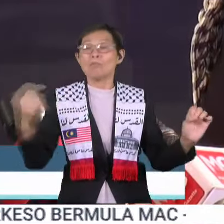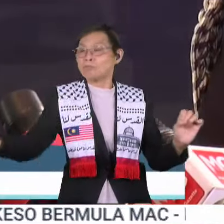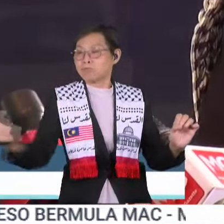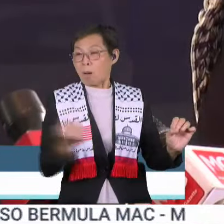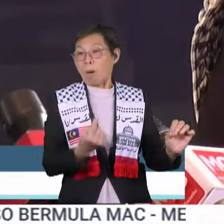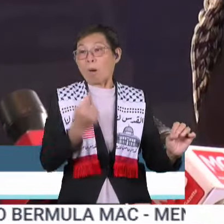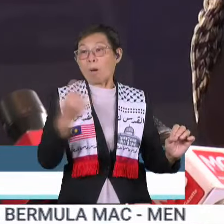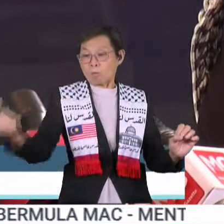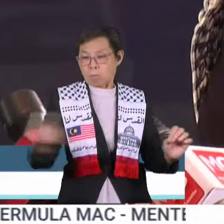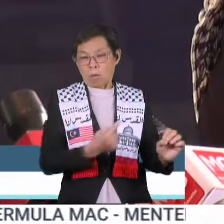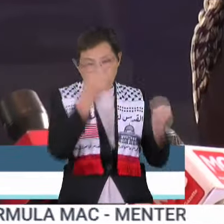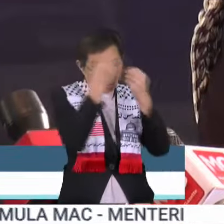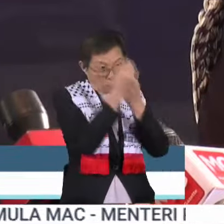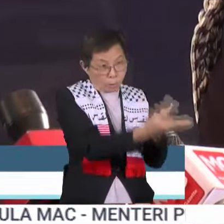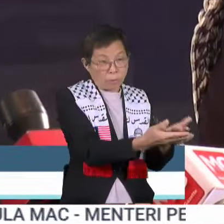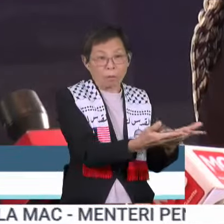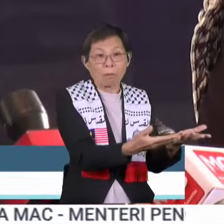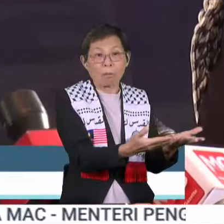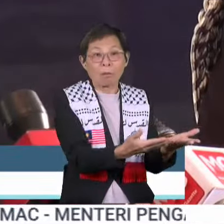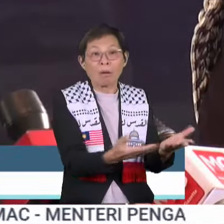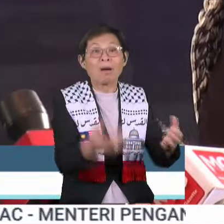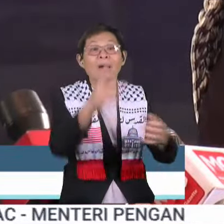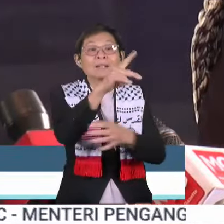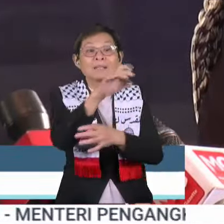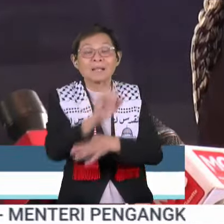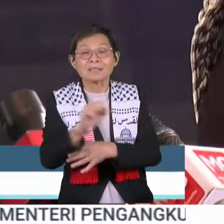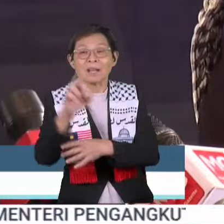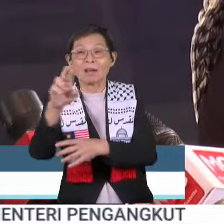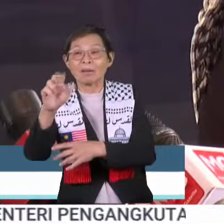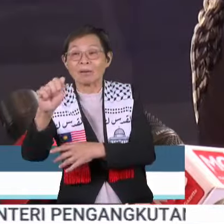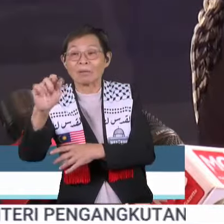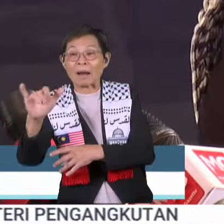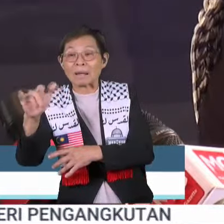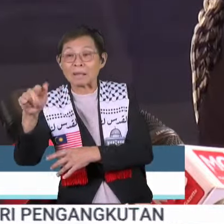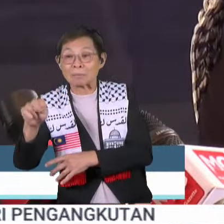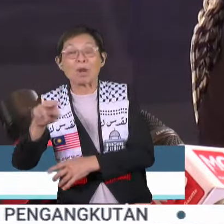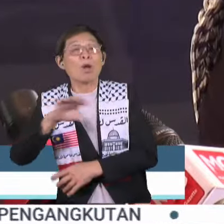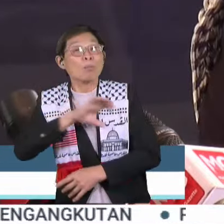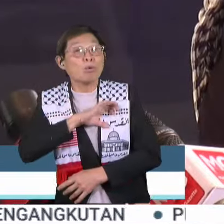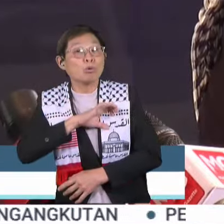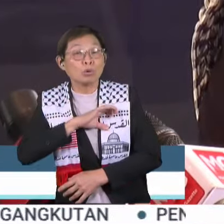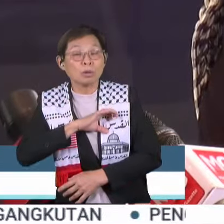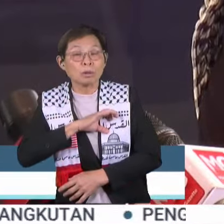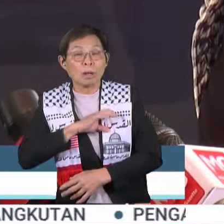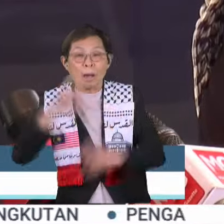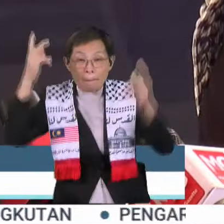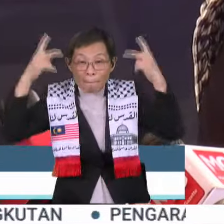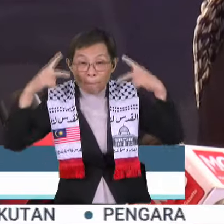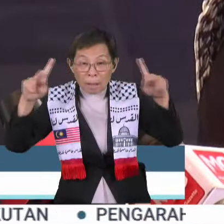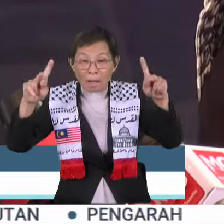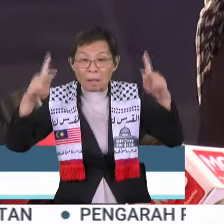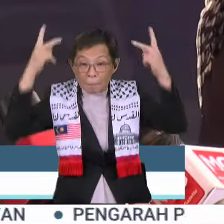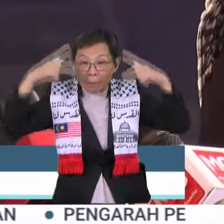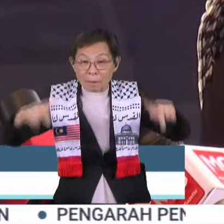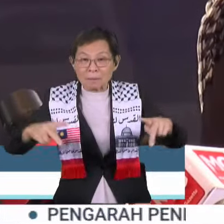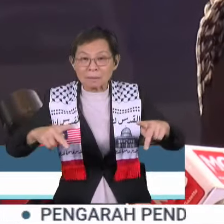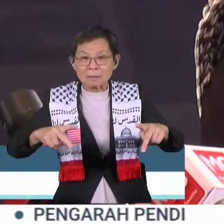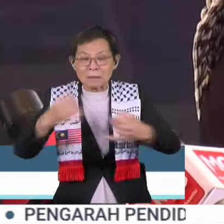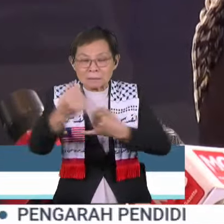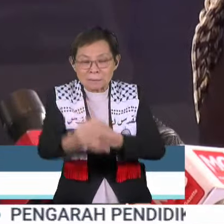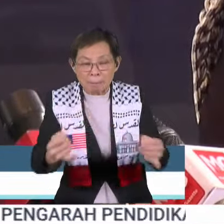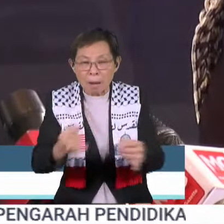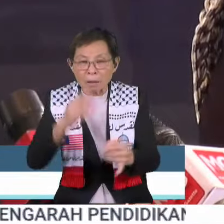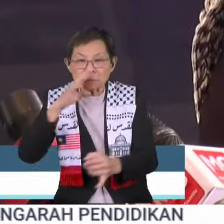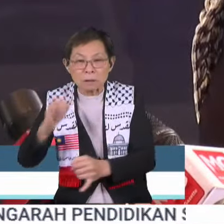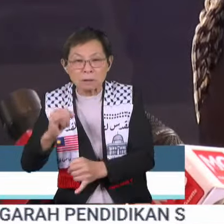untuk memberikan maklumatlah dan pihak polis sepertia yang pengarah jabatan S jenayah maklum kita